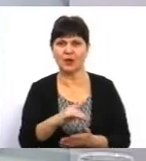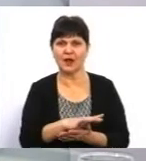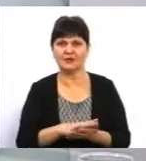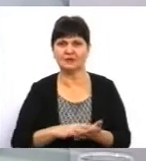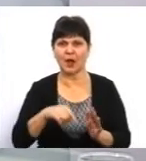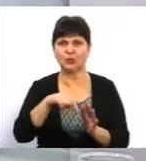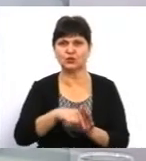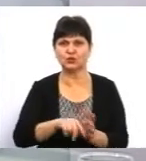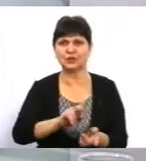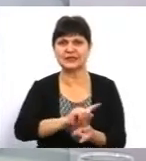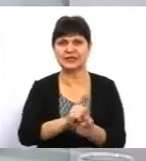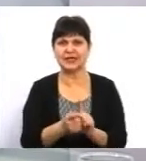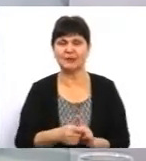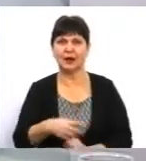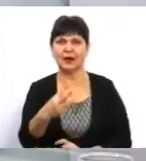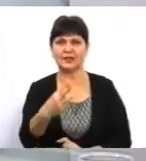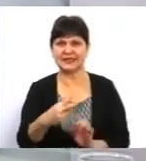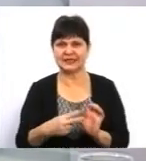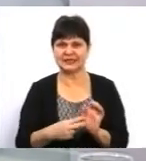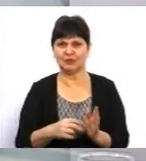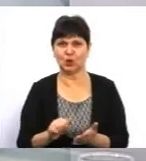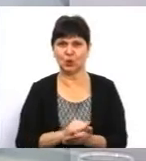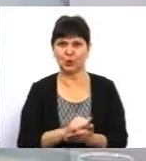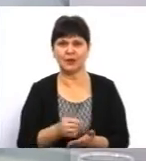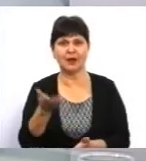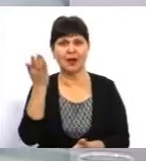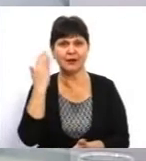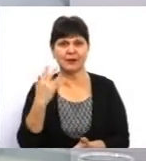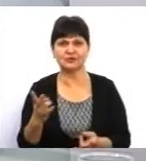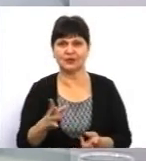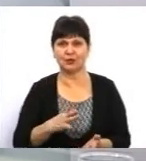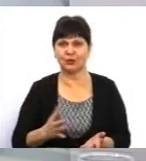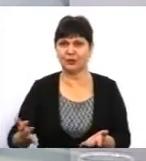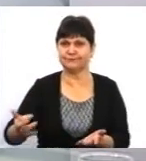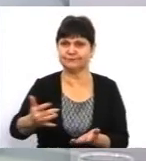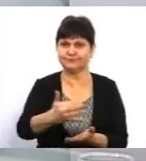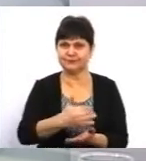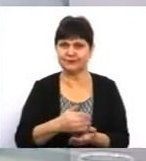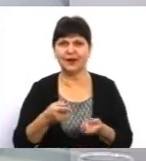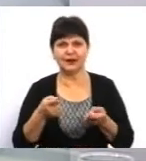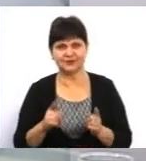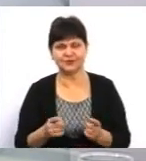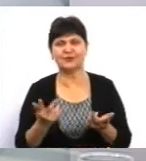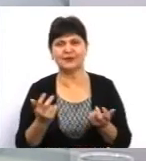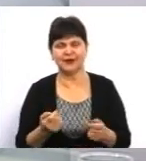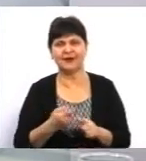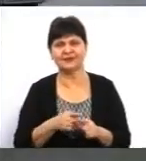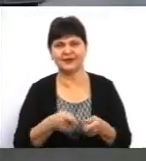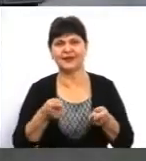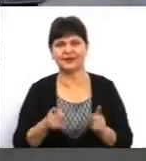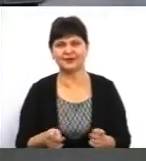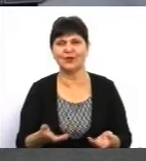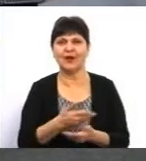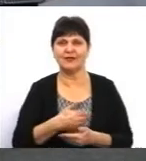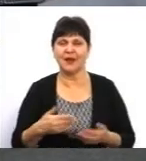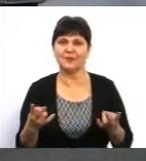замінює 37, здається, документів, які раніше необхідно було зібрати. Чи дійсно це так? Да. Це дійсно так. Нам необхідна лише тільки